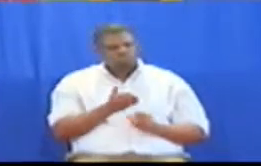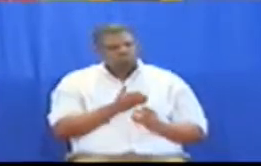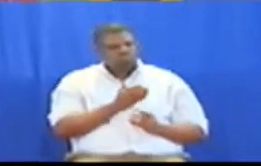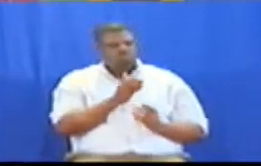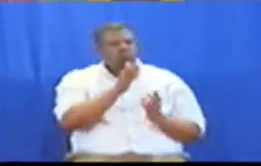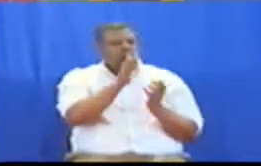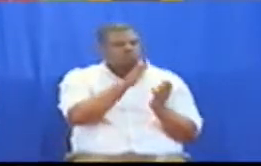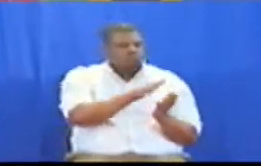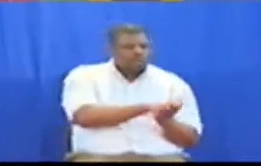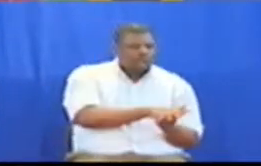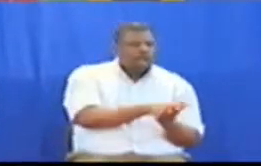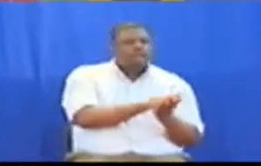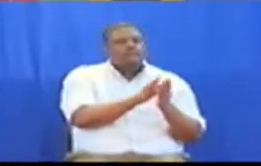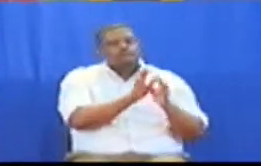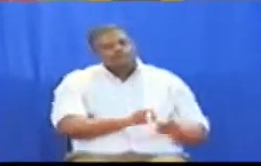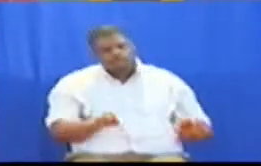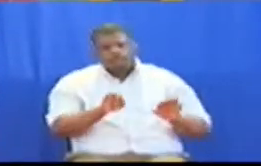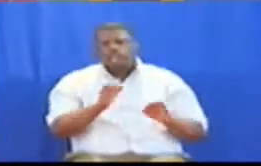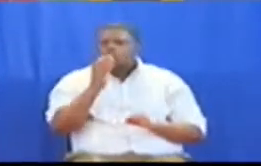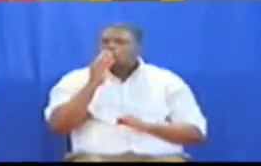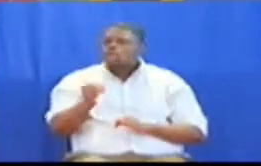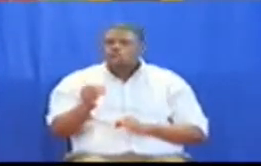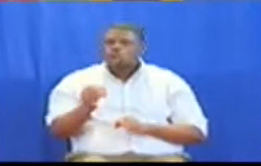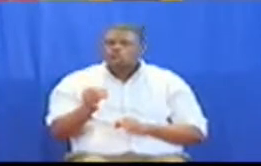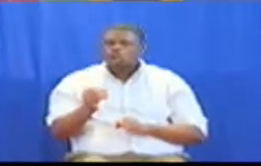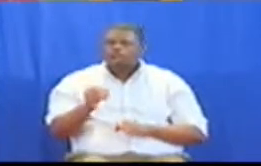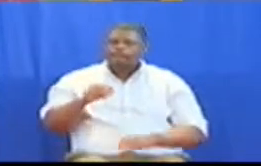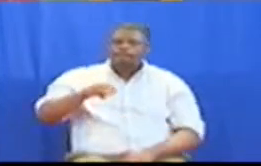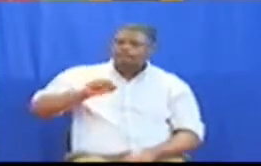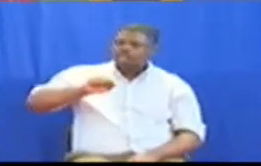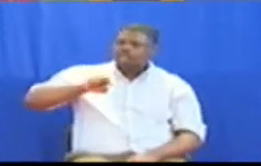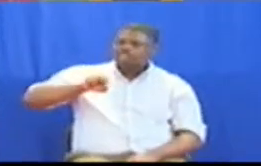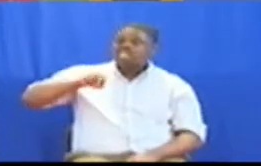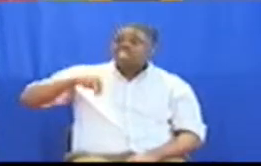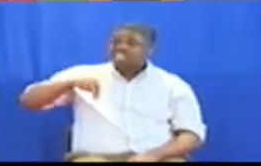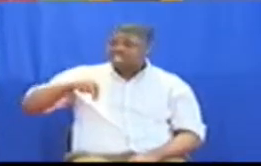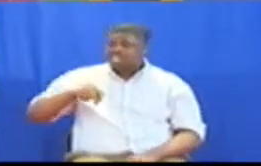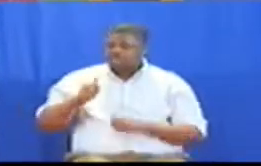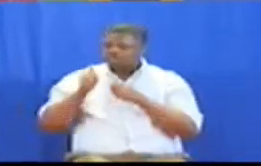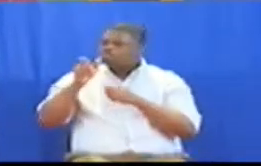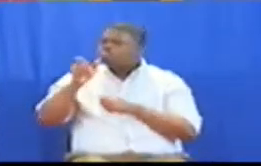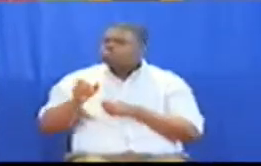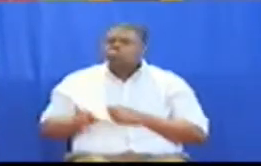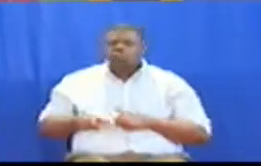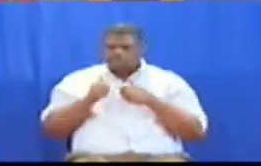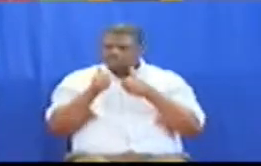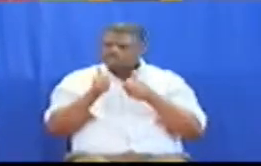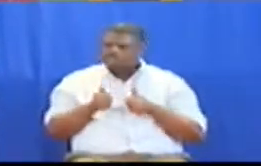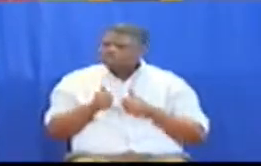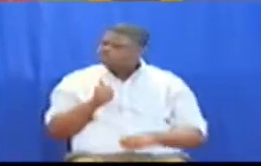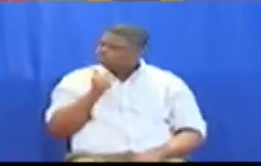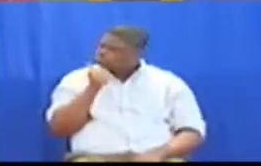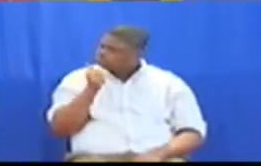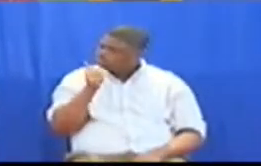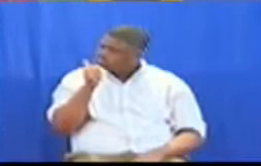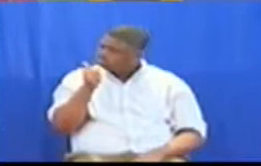pema peponi roho ya marehemu Marini Hassan Marini, kwa sababu alikuwa ni mtangazaji mahiri sana. Kile